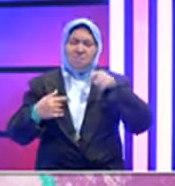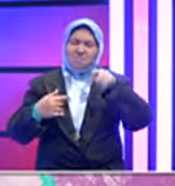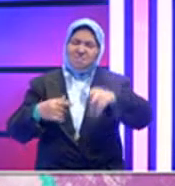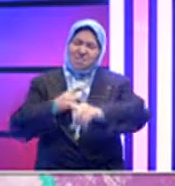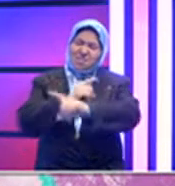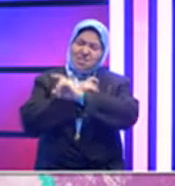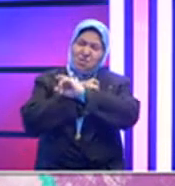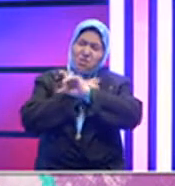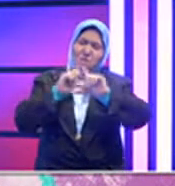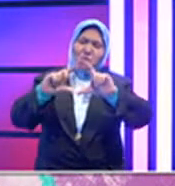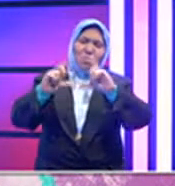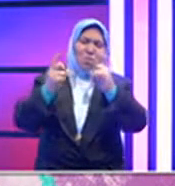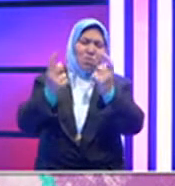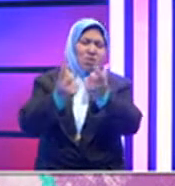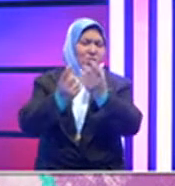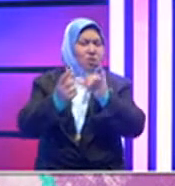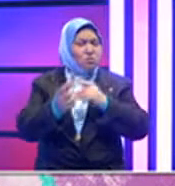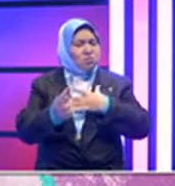al-mufti diri